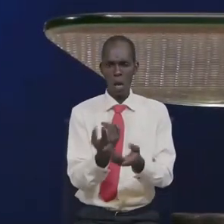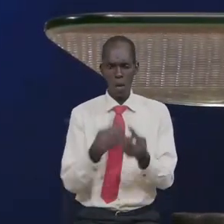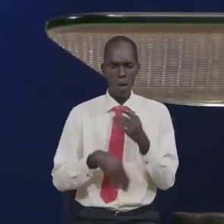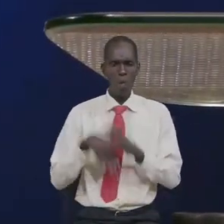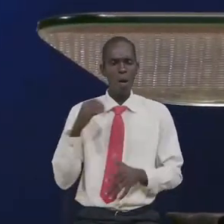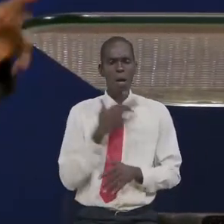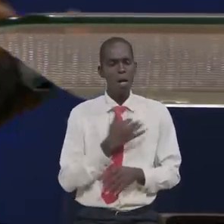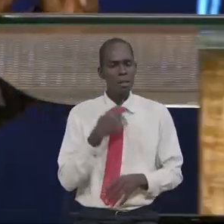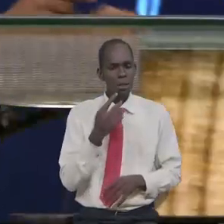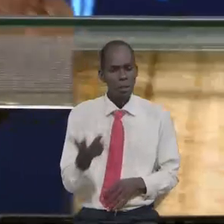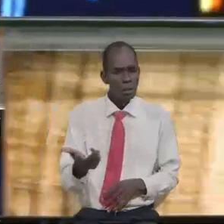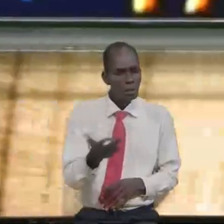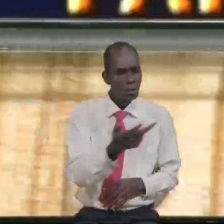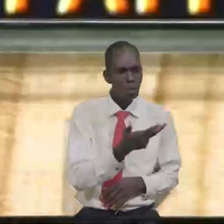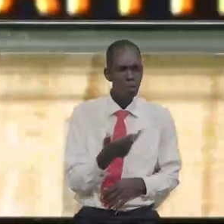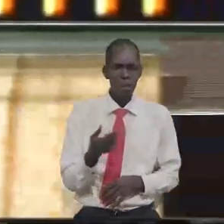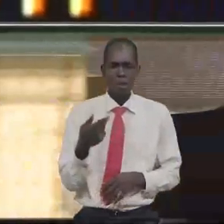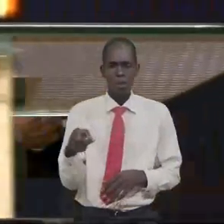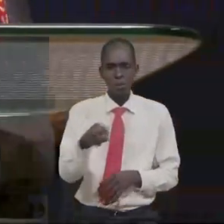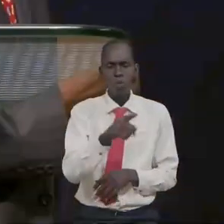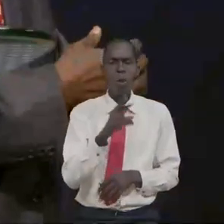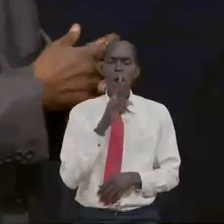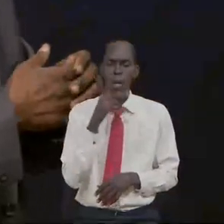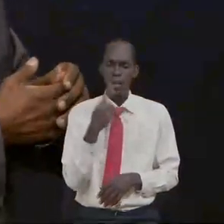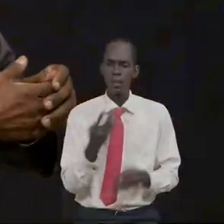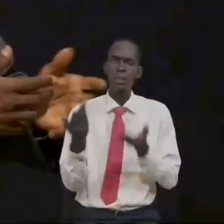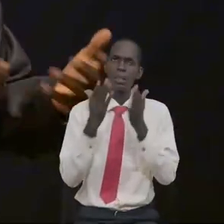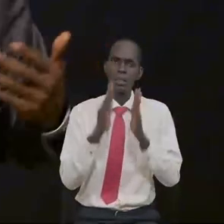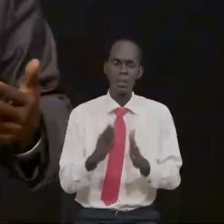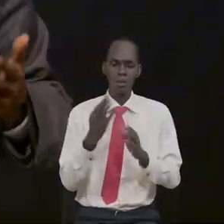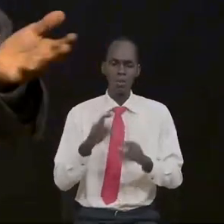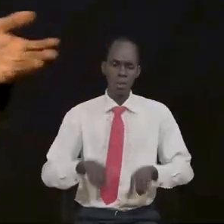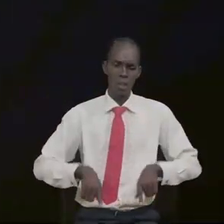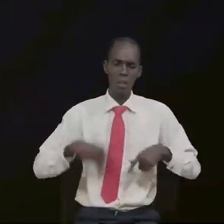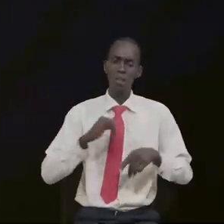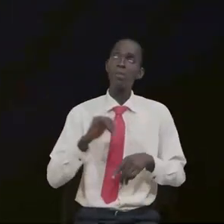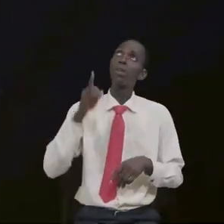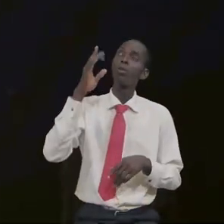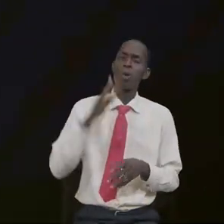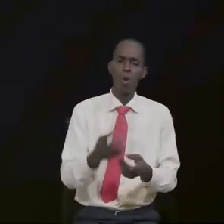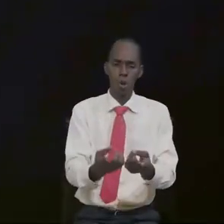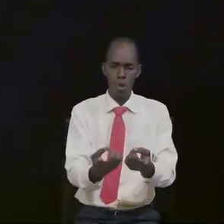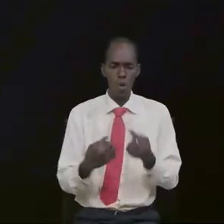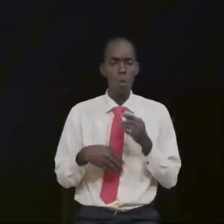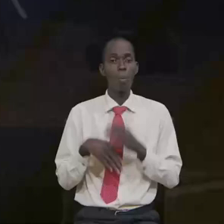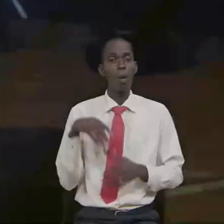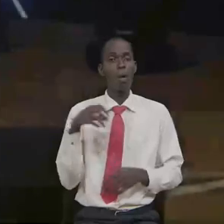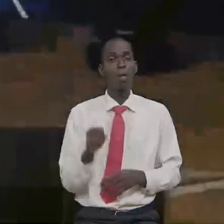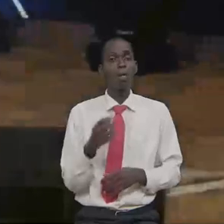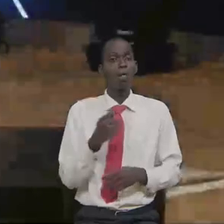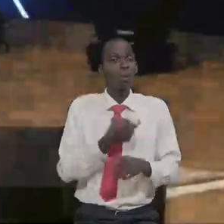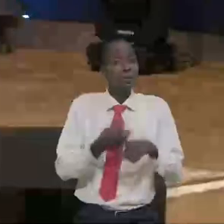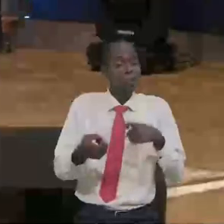Abednego, serviteurs du Dieu vivant, sortez. Ils étaient sortis, la persécution